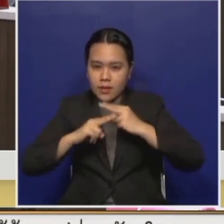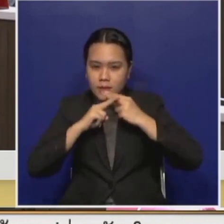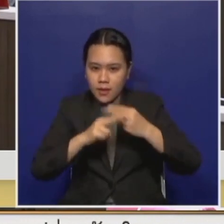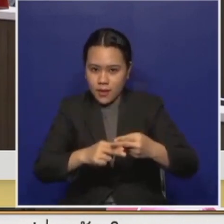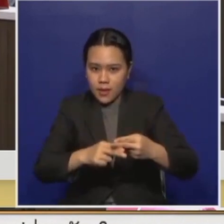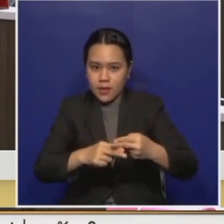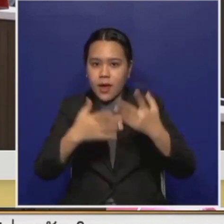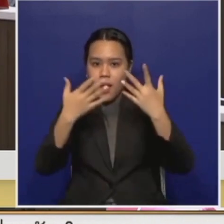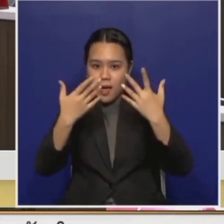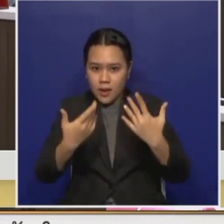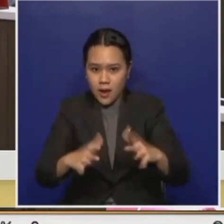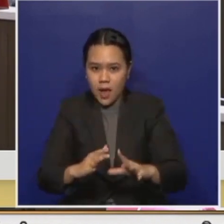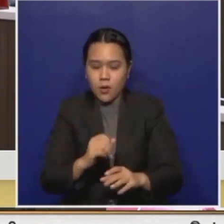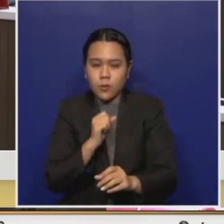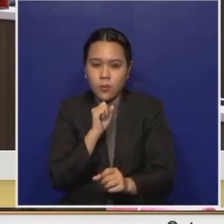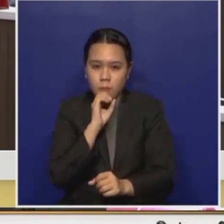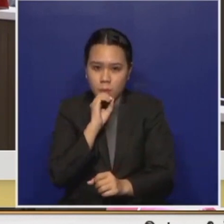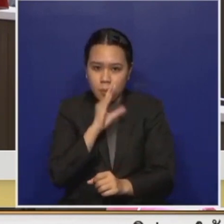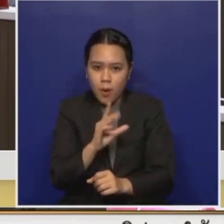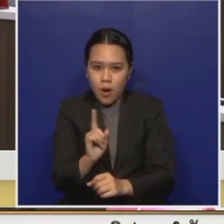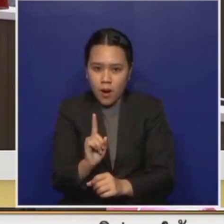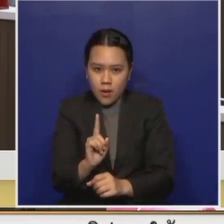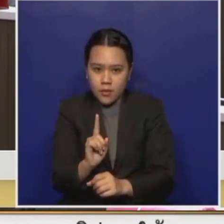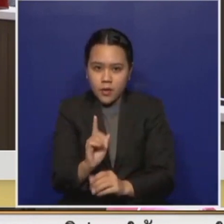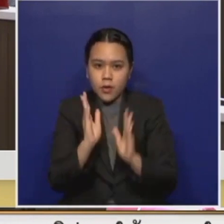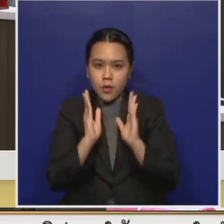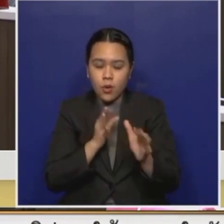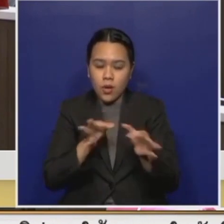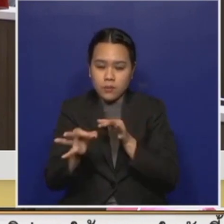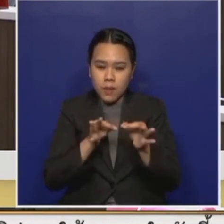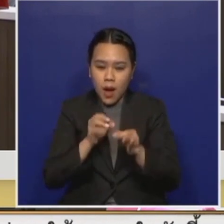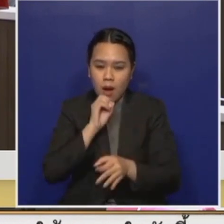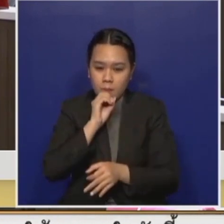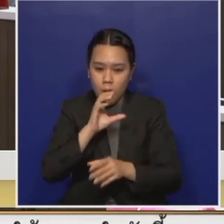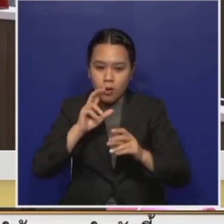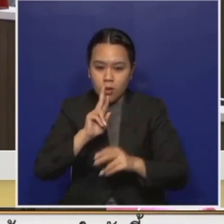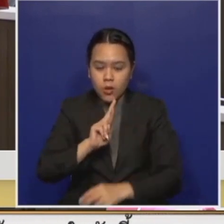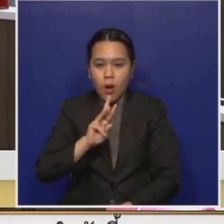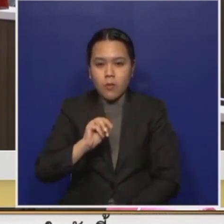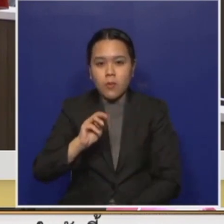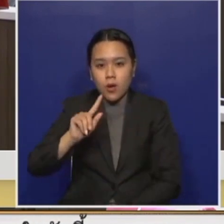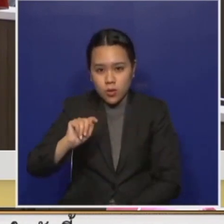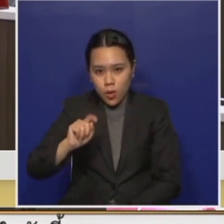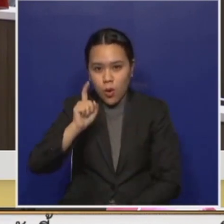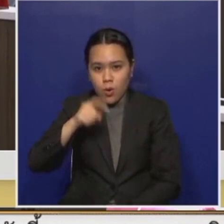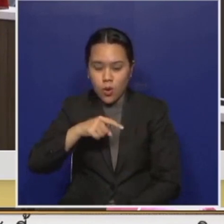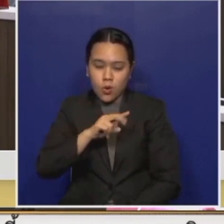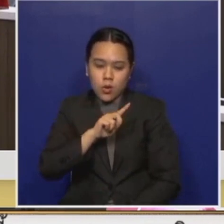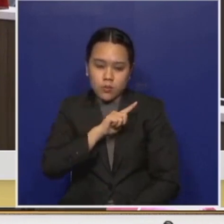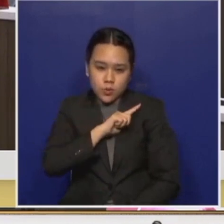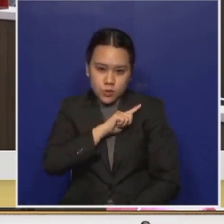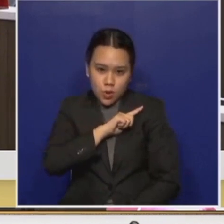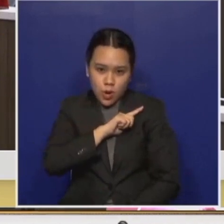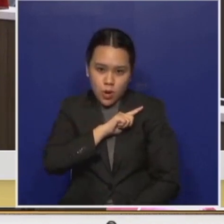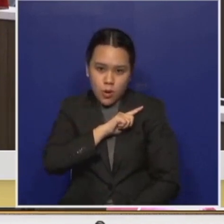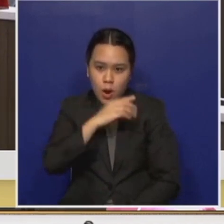และข้อกลาหาของท่านผู้อภิปลายกลาหาว่าตัวรัฐมัตรีต้องเป็ผู้รบผดชอบเพระท่านเป็ผู้